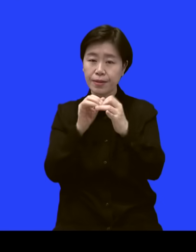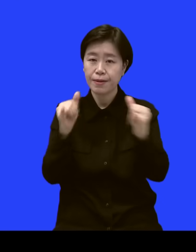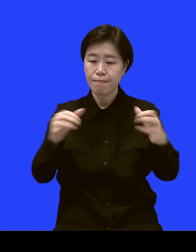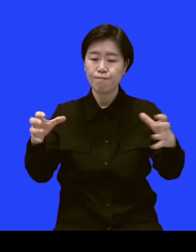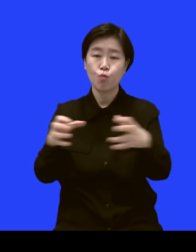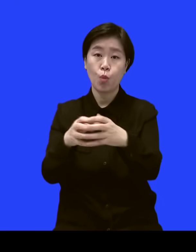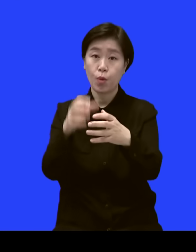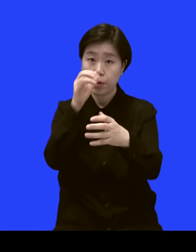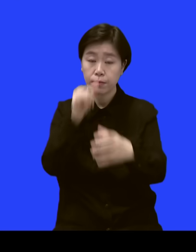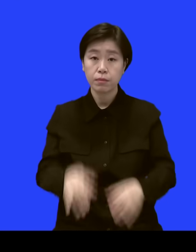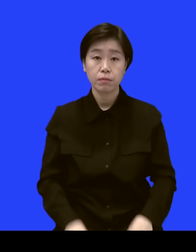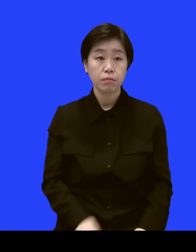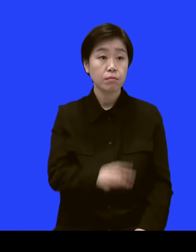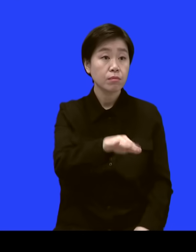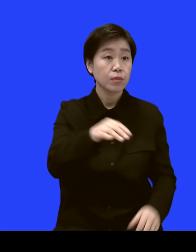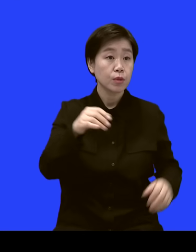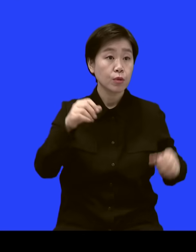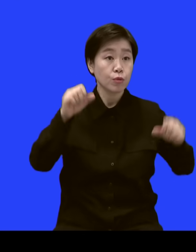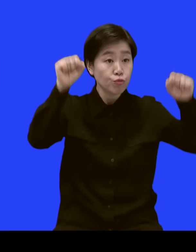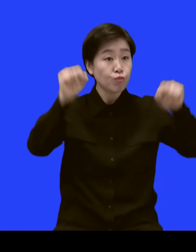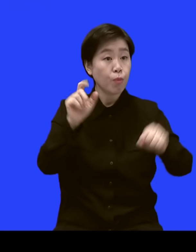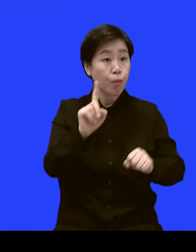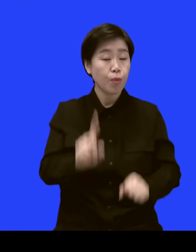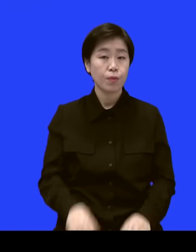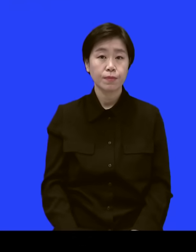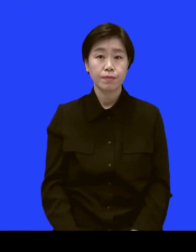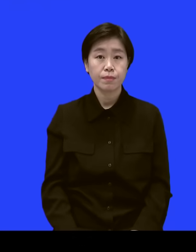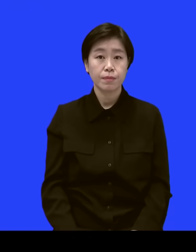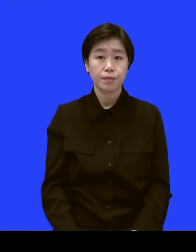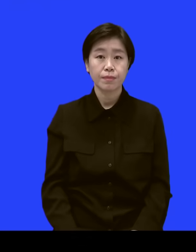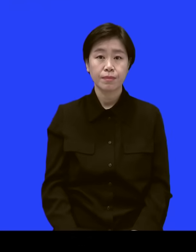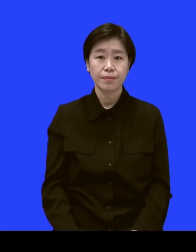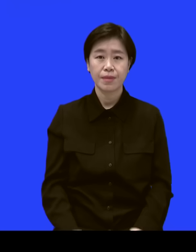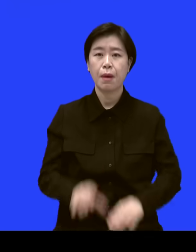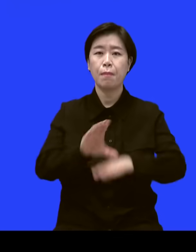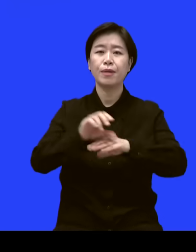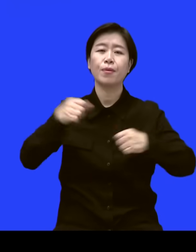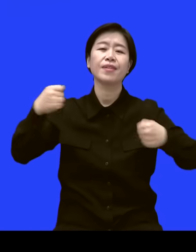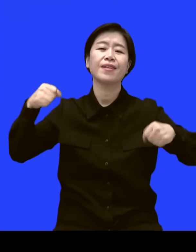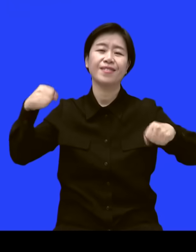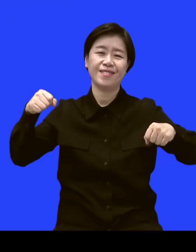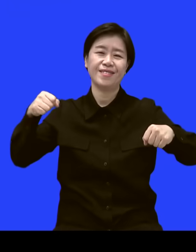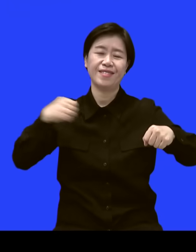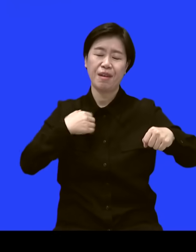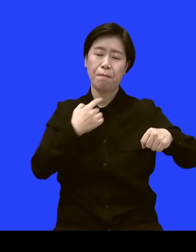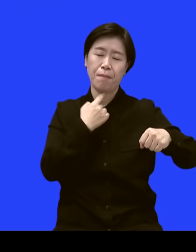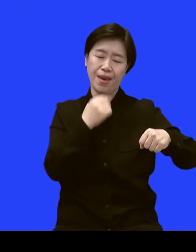하셨어요? 왜? 필라테스? 아니요, 방송 댄스.